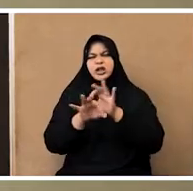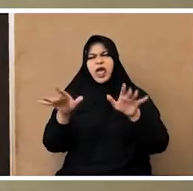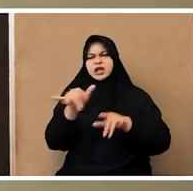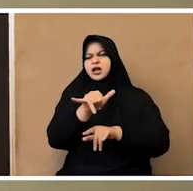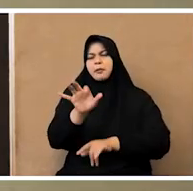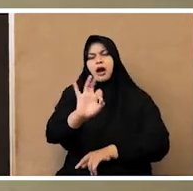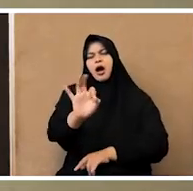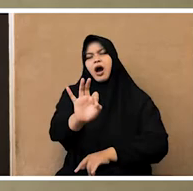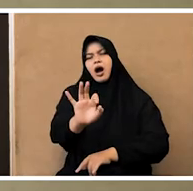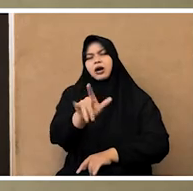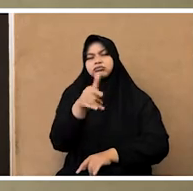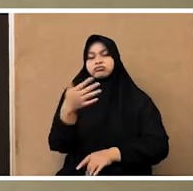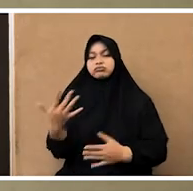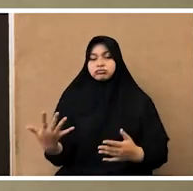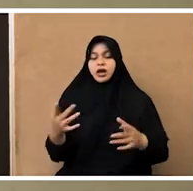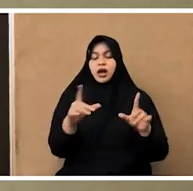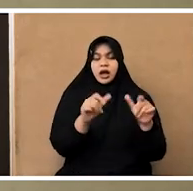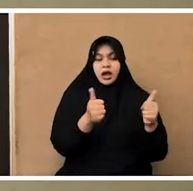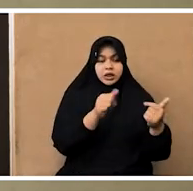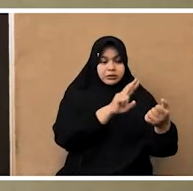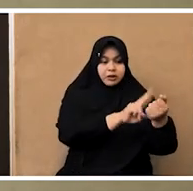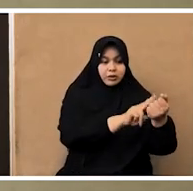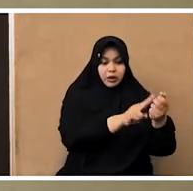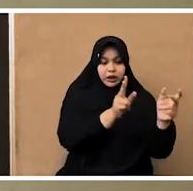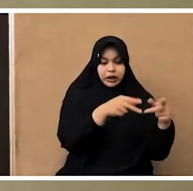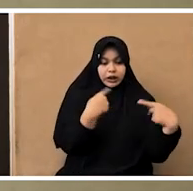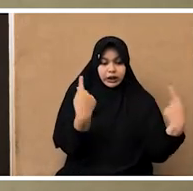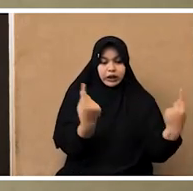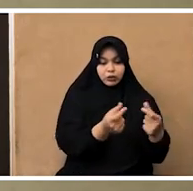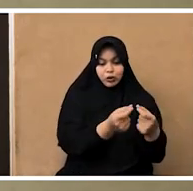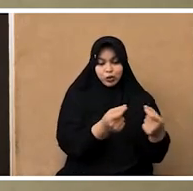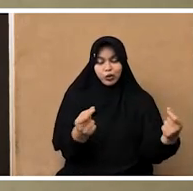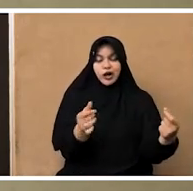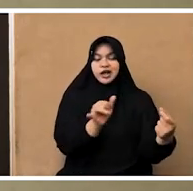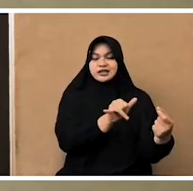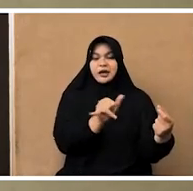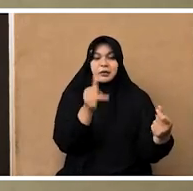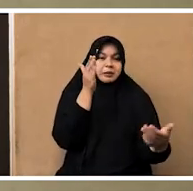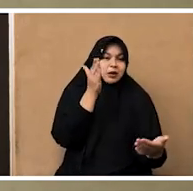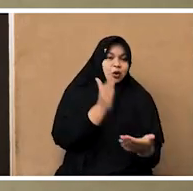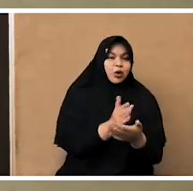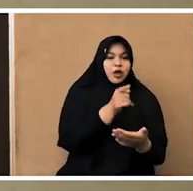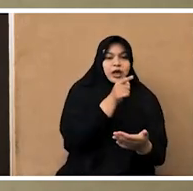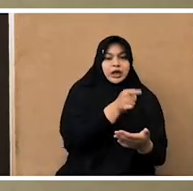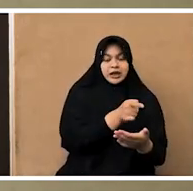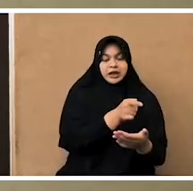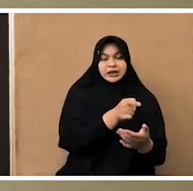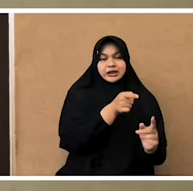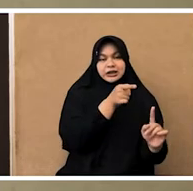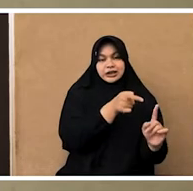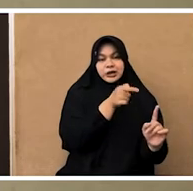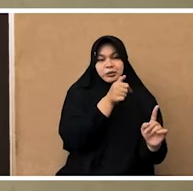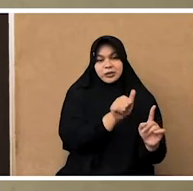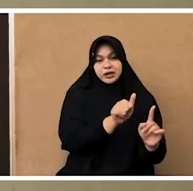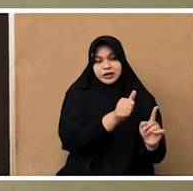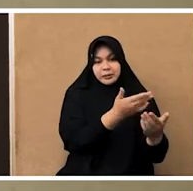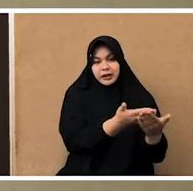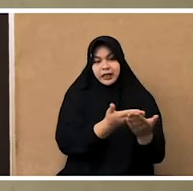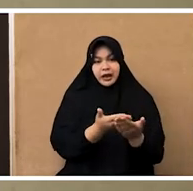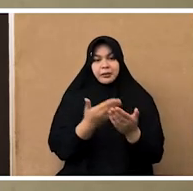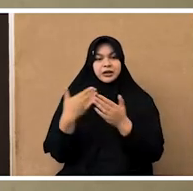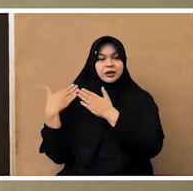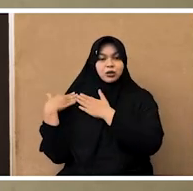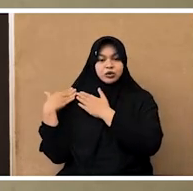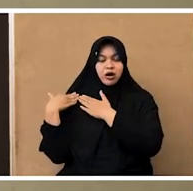gitu ya maka dengan hasil pemeriksaan itu kita punya tolak ukur yang sama untuk menentukan apakah yang bersangkutan itu bisa dimintakan